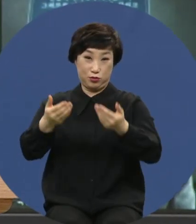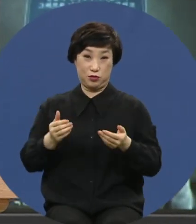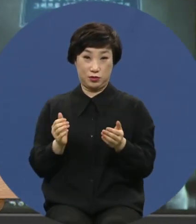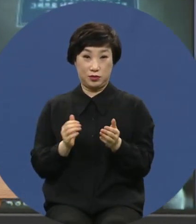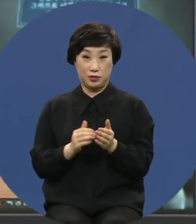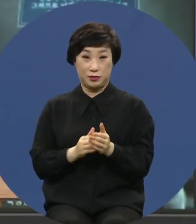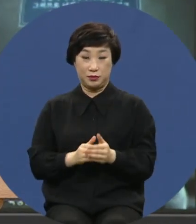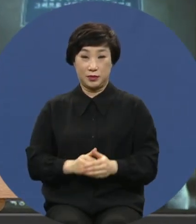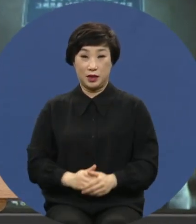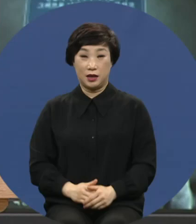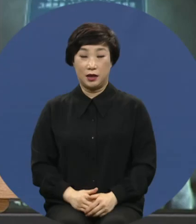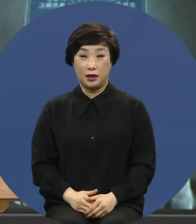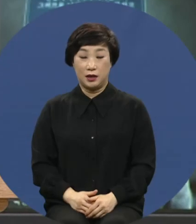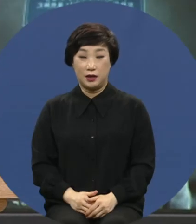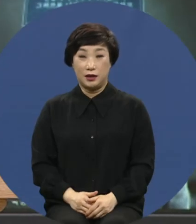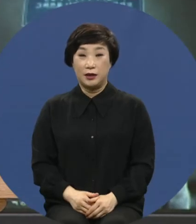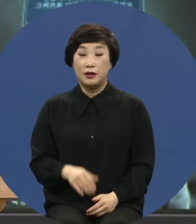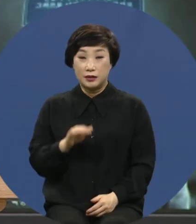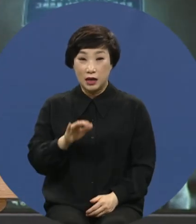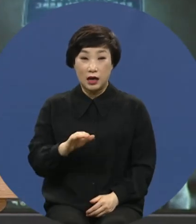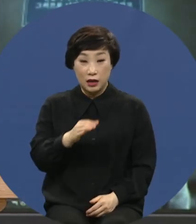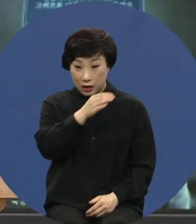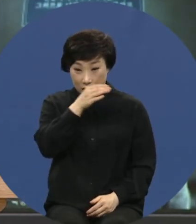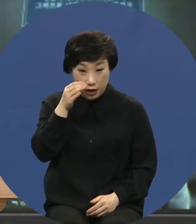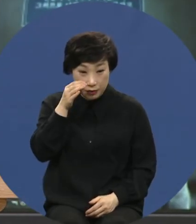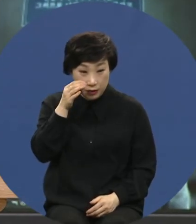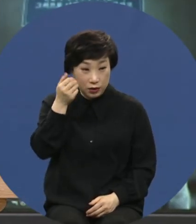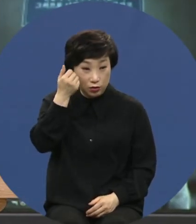말씀하셨습니다. 그러므로 감히